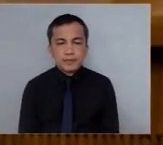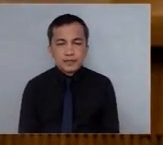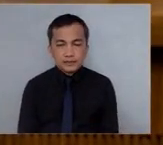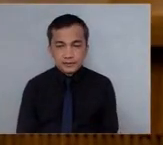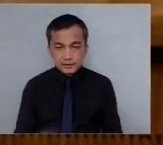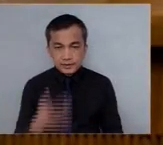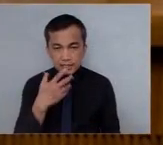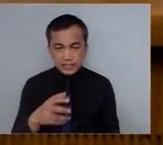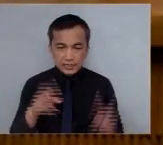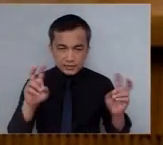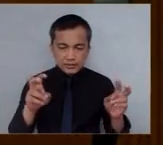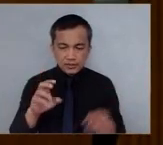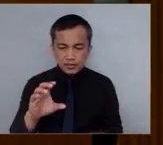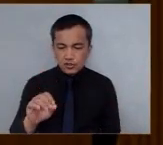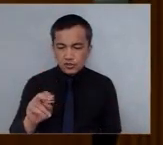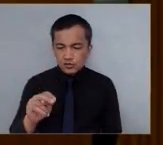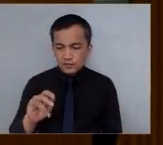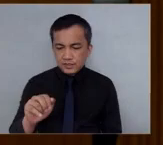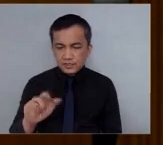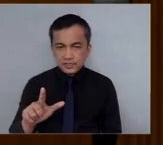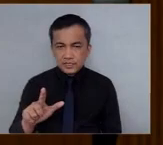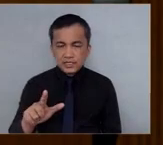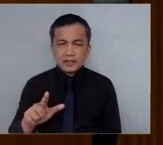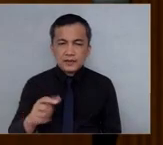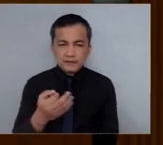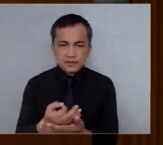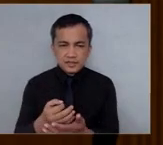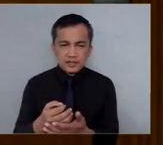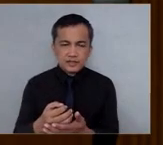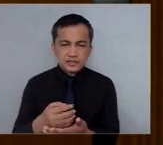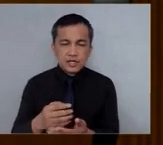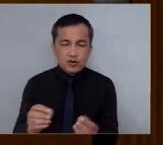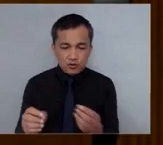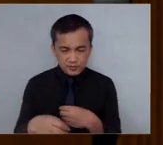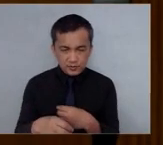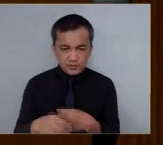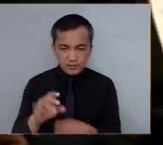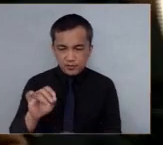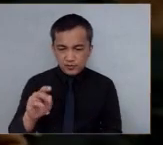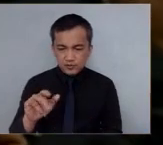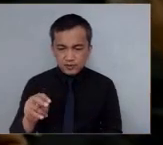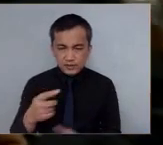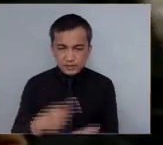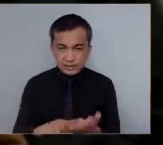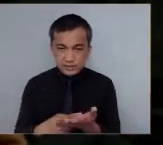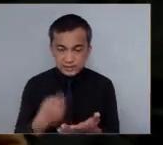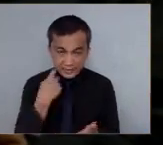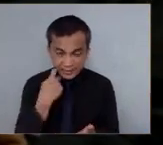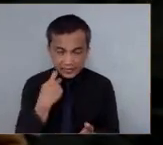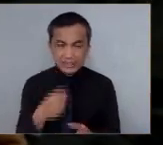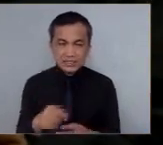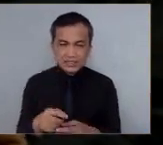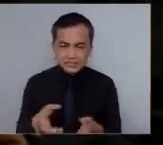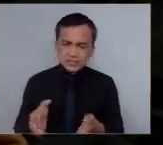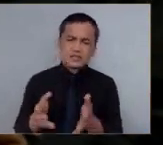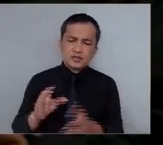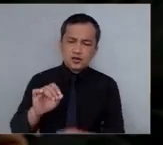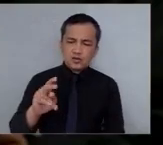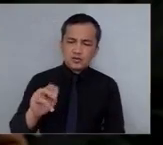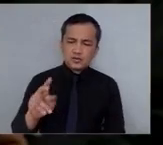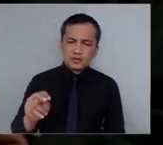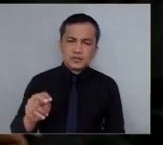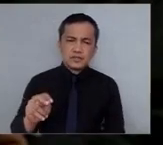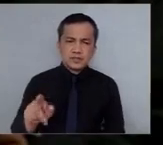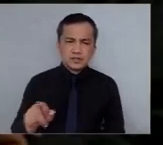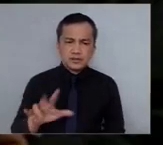ng confidential funds sa budget ng Office of the Ombudsman na tinalakay din sa plenaryo kanina. Handa na raw ipagparaya ng ombudsman ang nasa